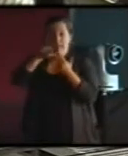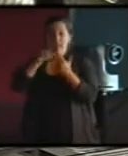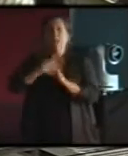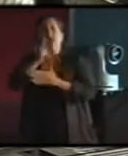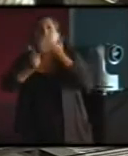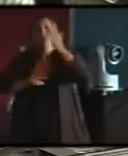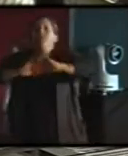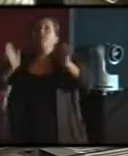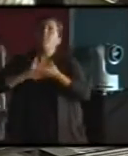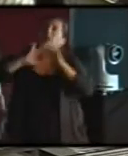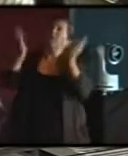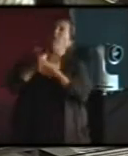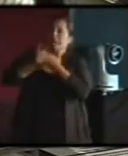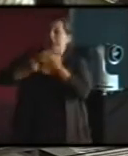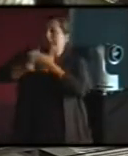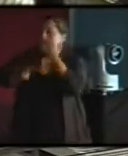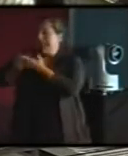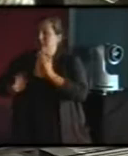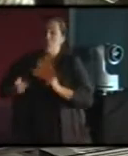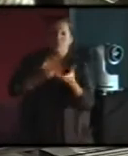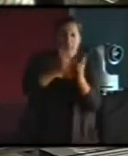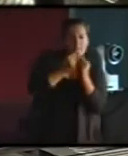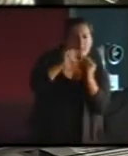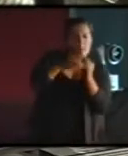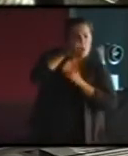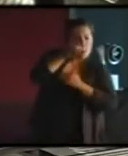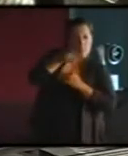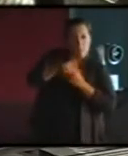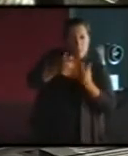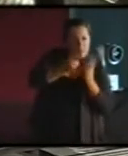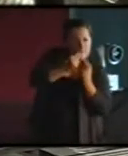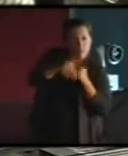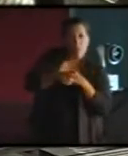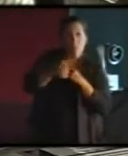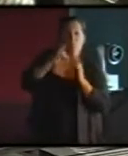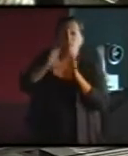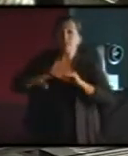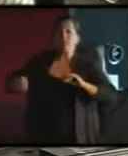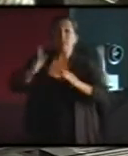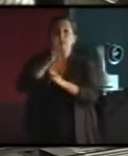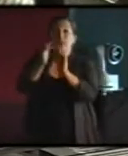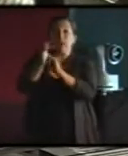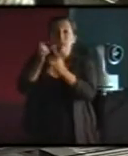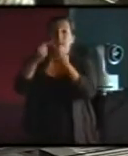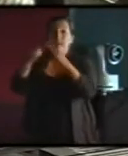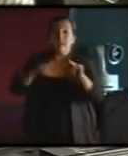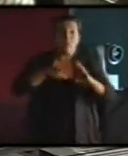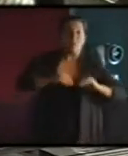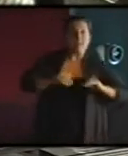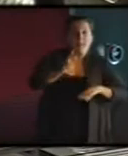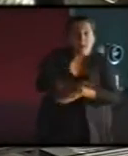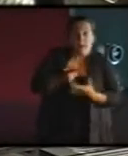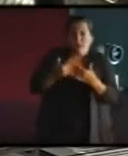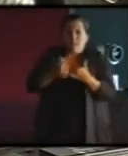des formes dans un espace. Parce que l'espace social peut se définir totalement différemment que l'espace physique.